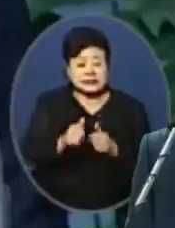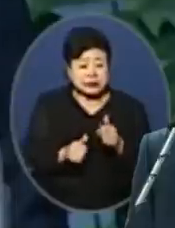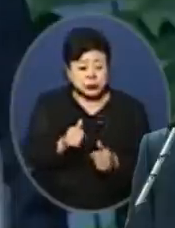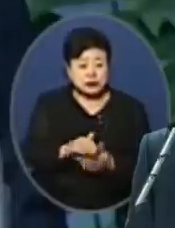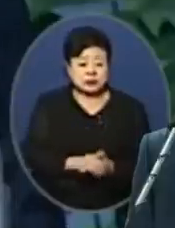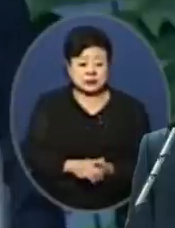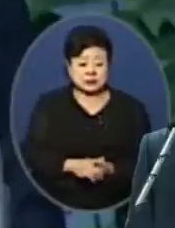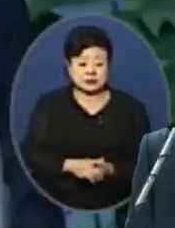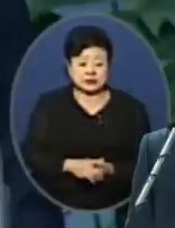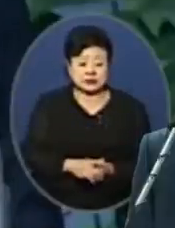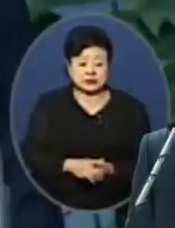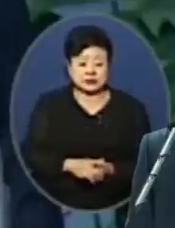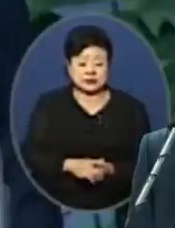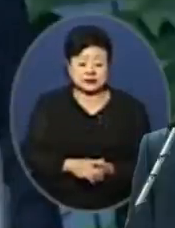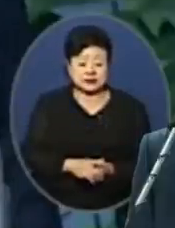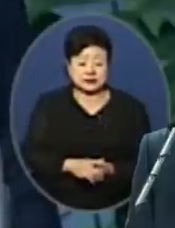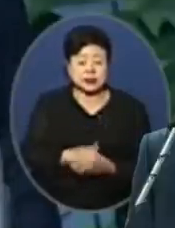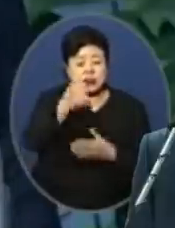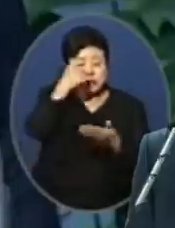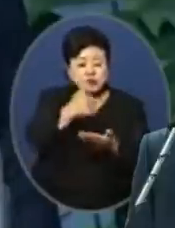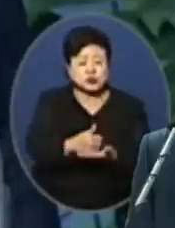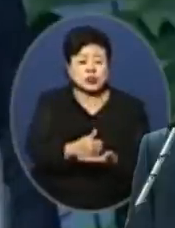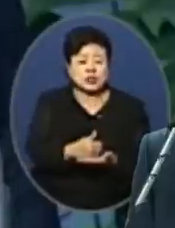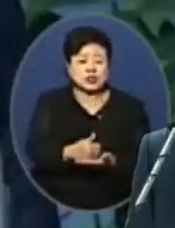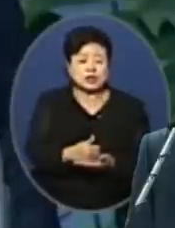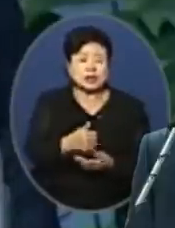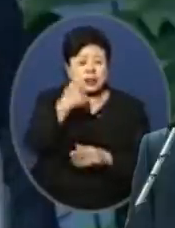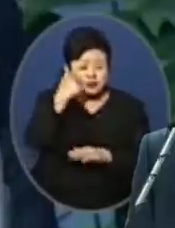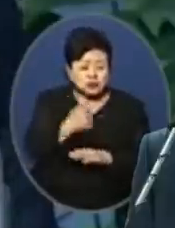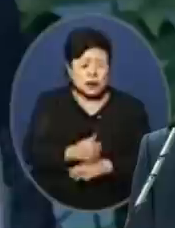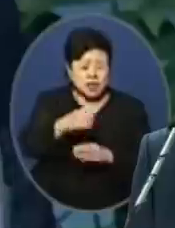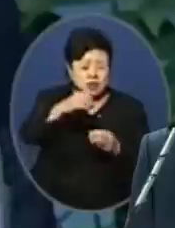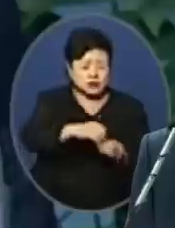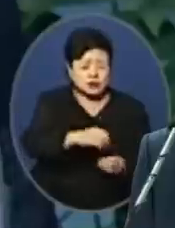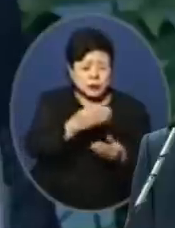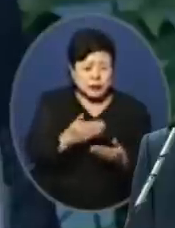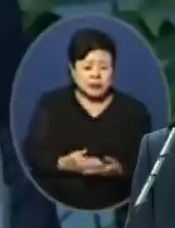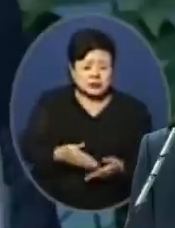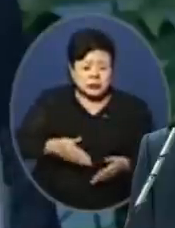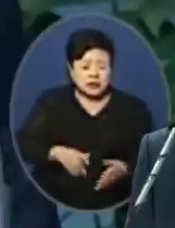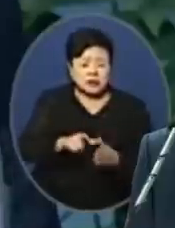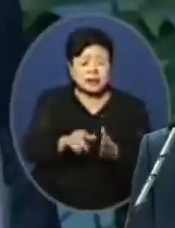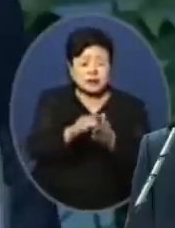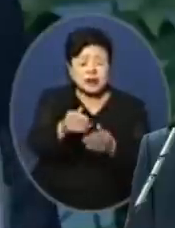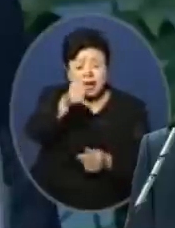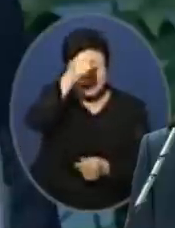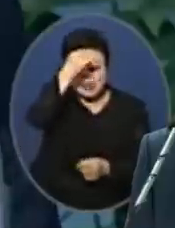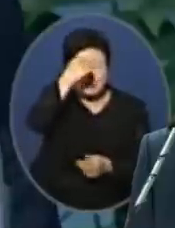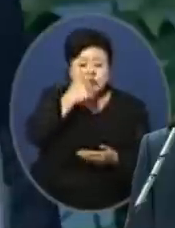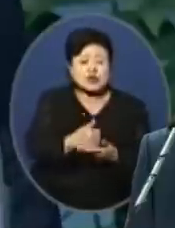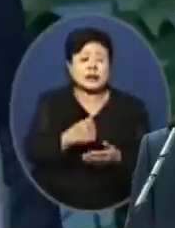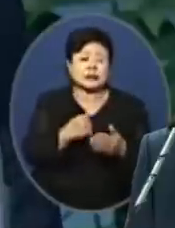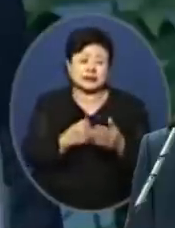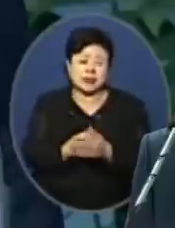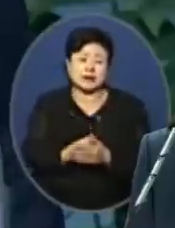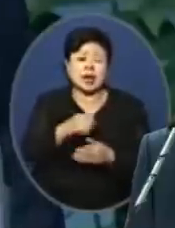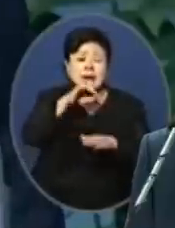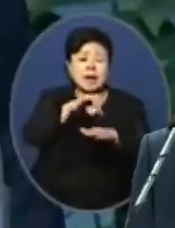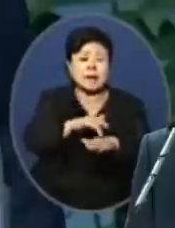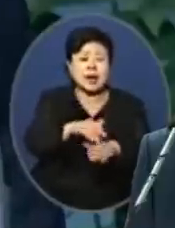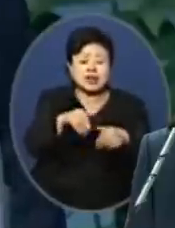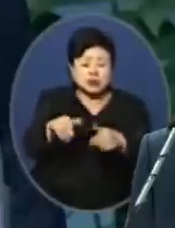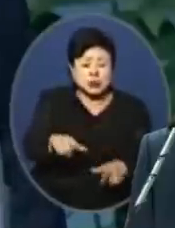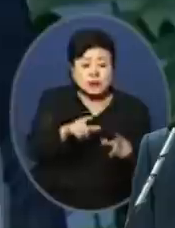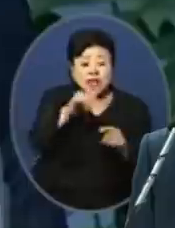자손들은 죄의 유전을 받아서 태어날 때부터 아담 하와의 죄 때문에 마귀의